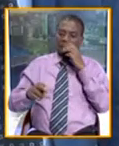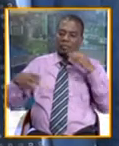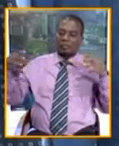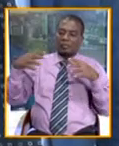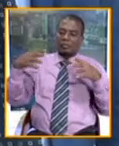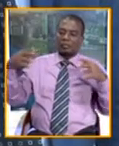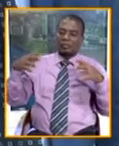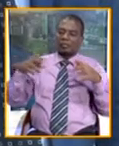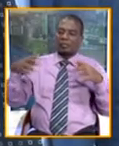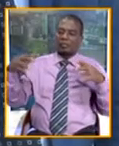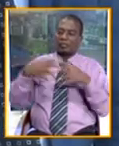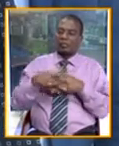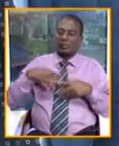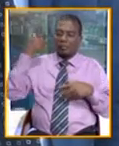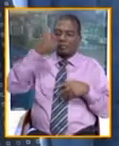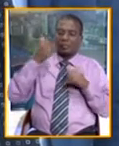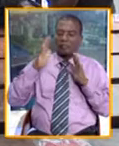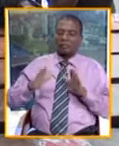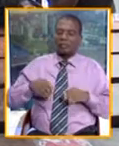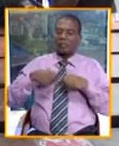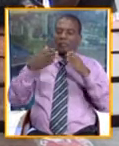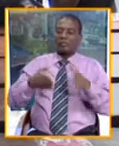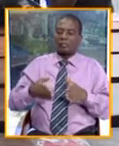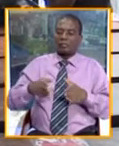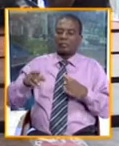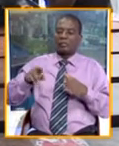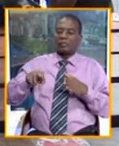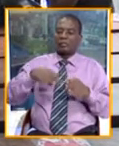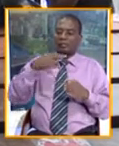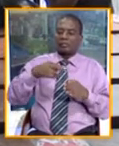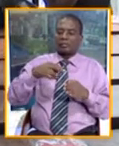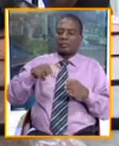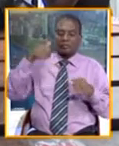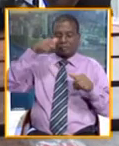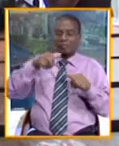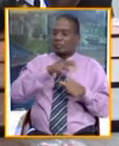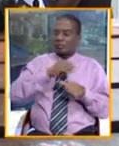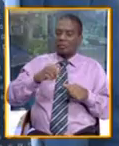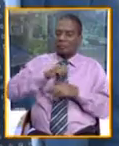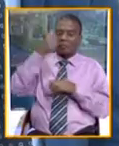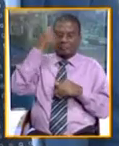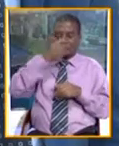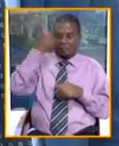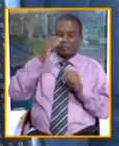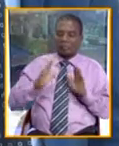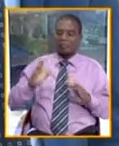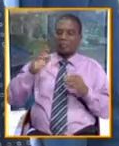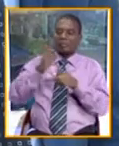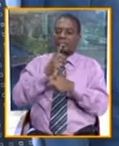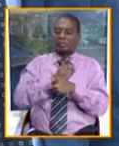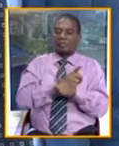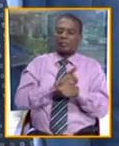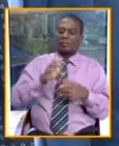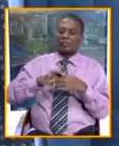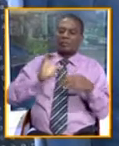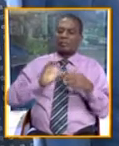africaine a remis en scène la Renaissance africaine, qui est en fait le ferment culturel du développement